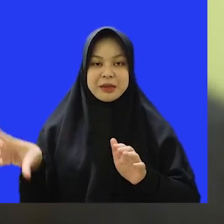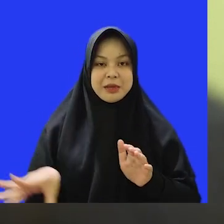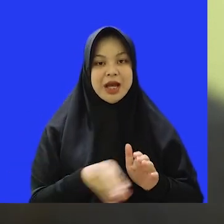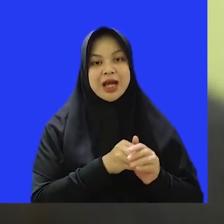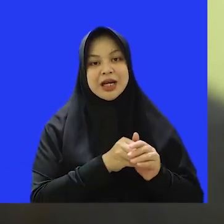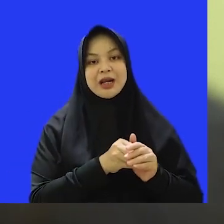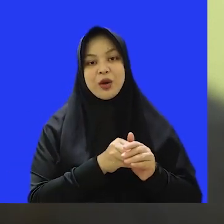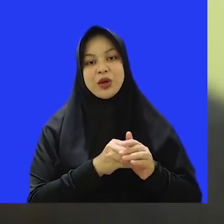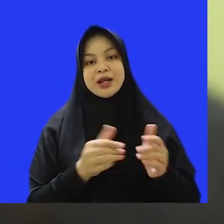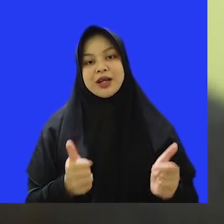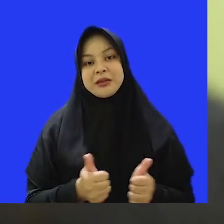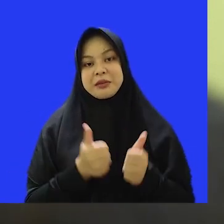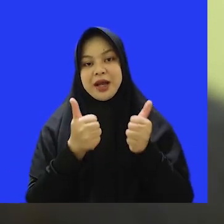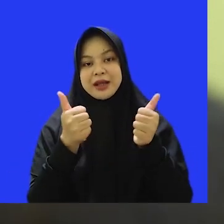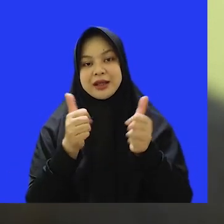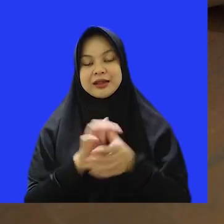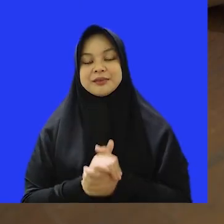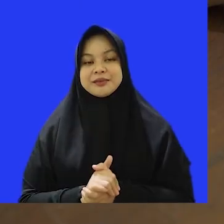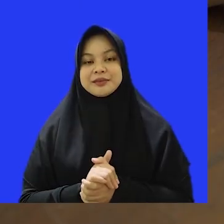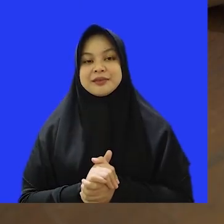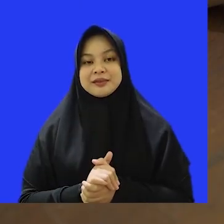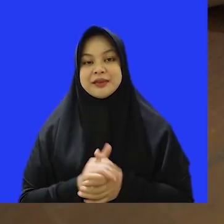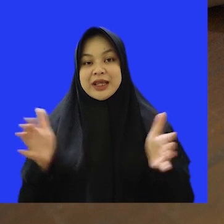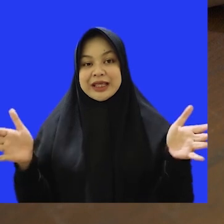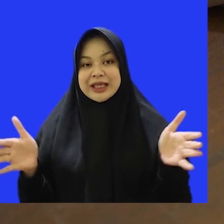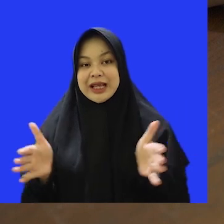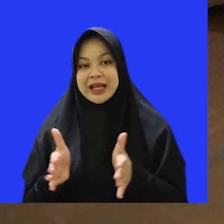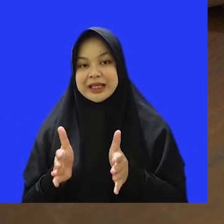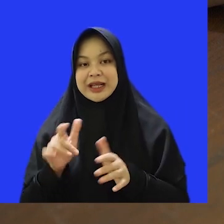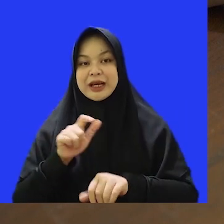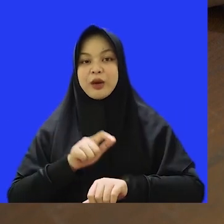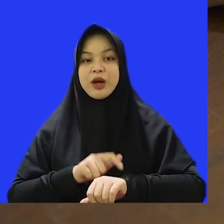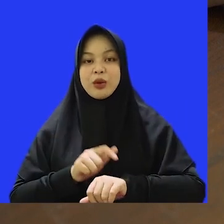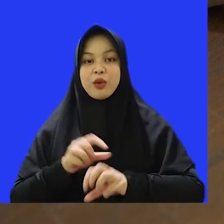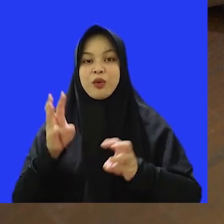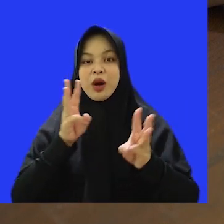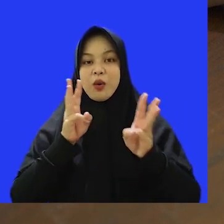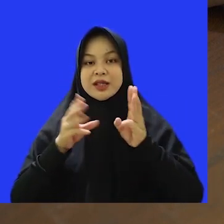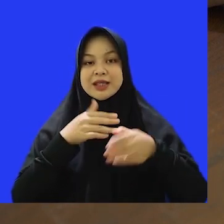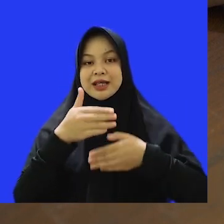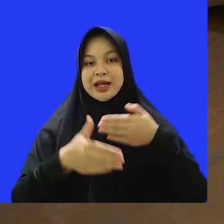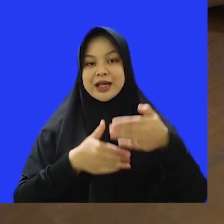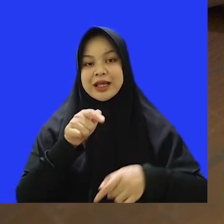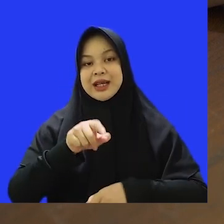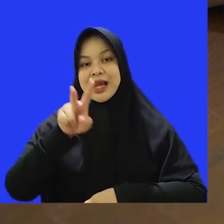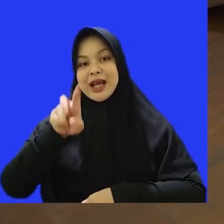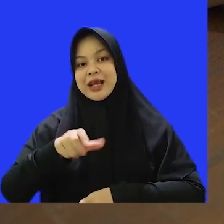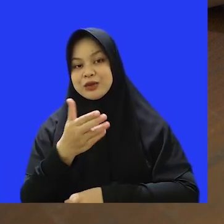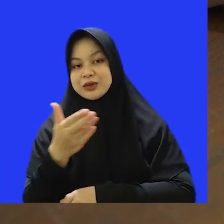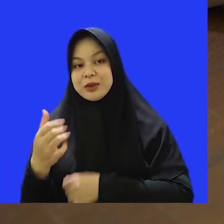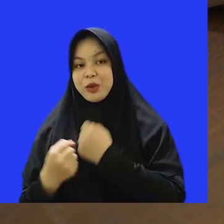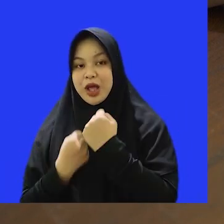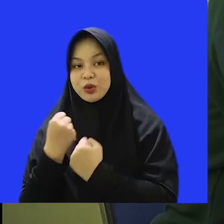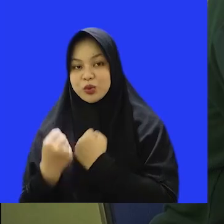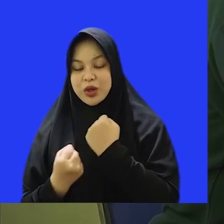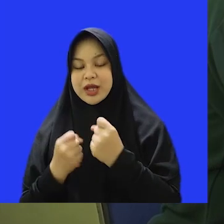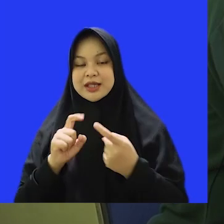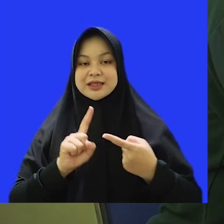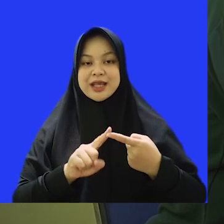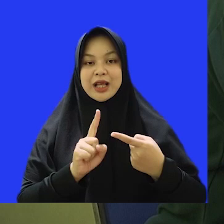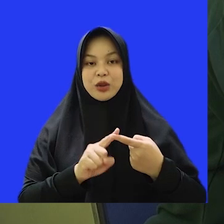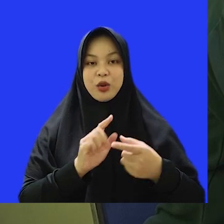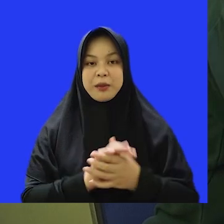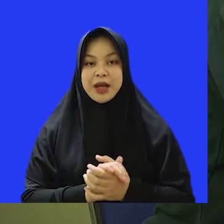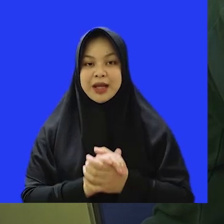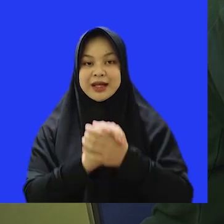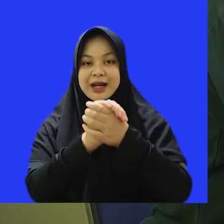dapat berpartisipasi dengan baik. Ringkasannya, saat wawancara berlangsung, ini hal yang harus kamu lakukan.